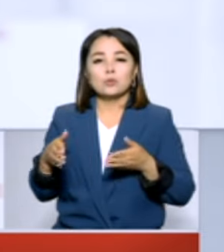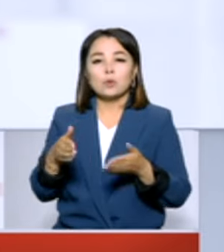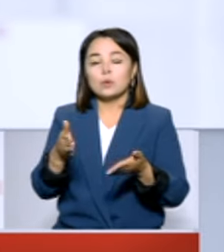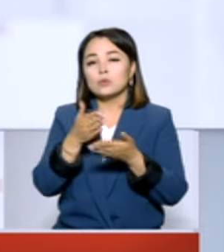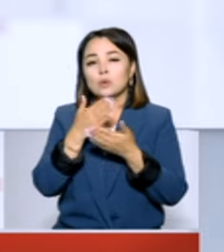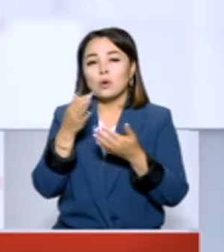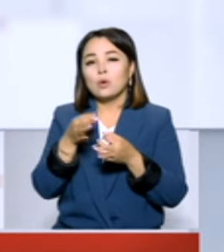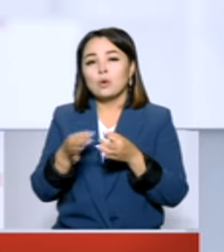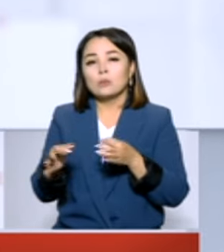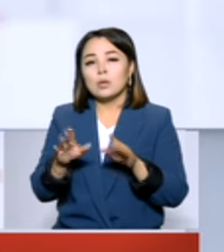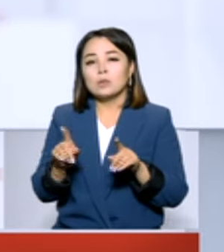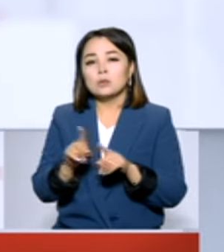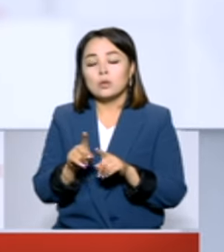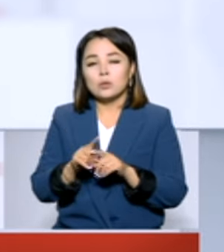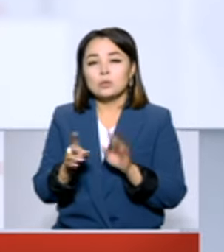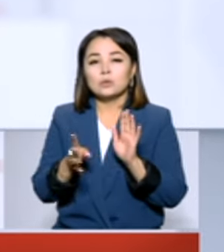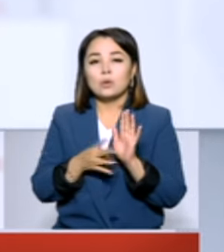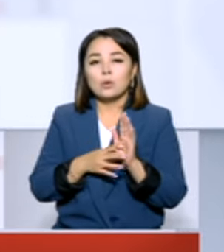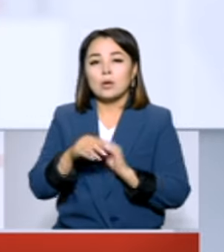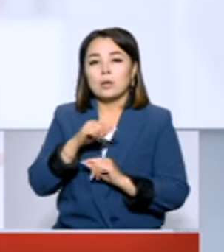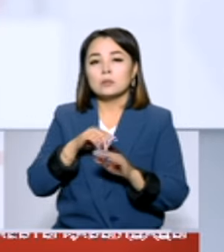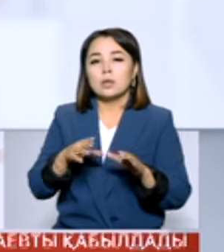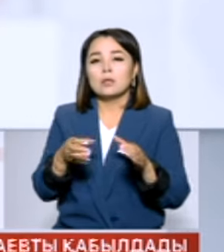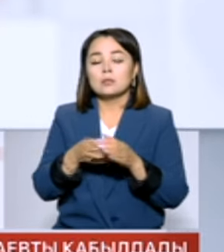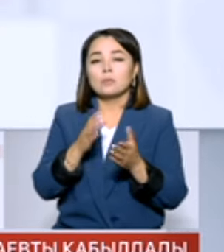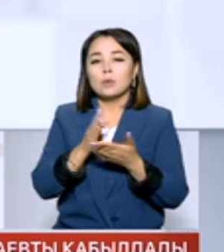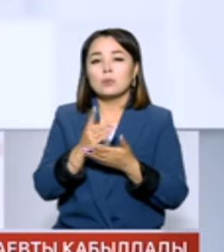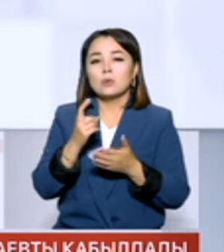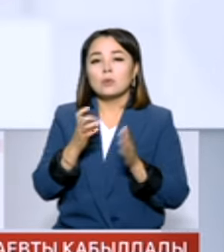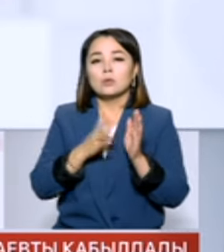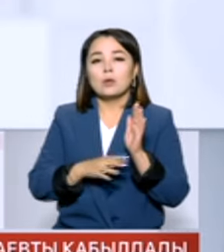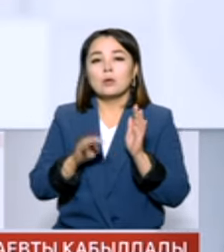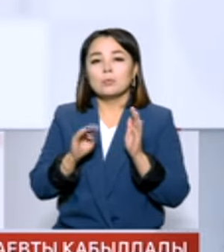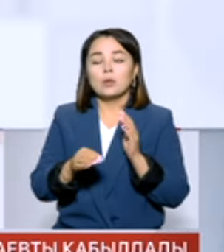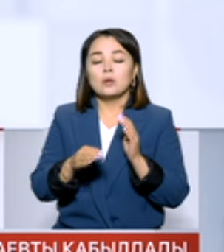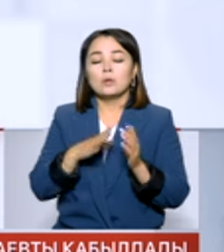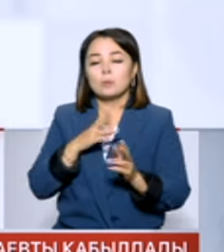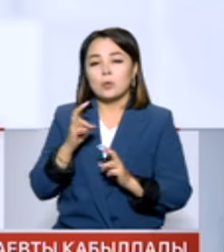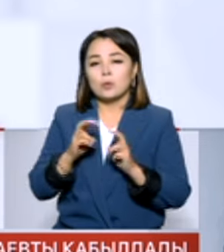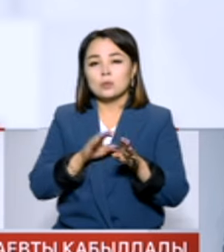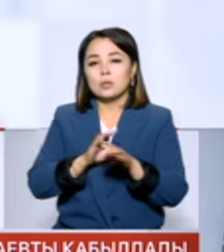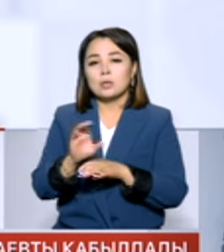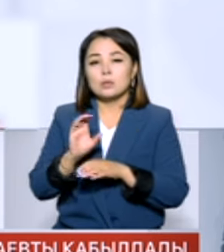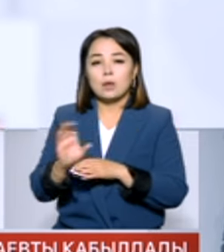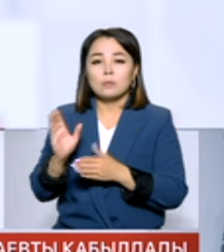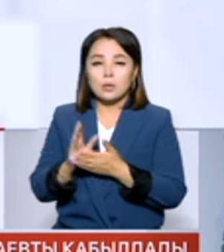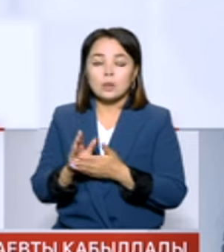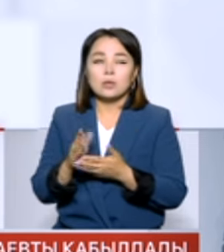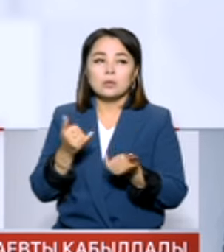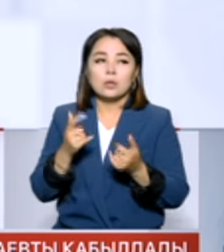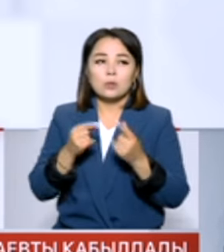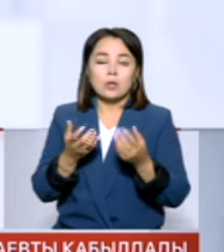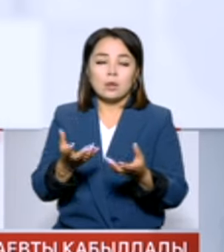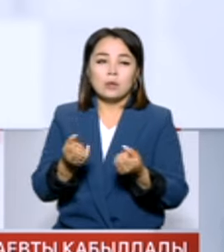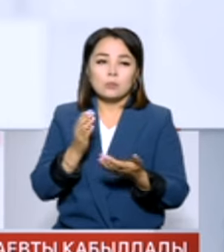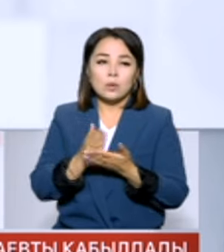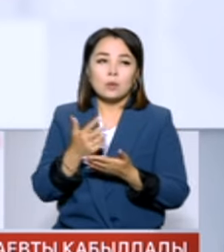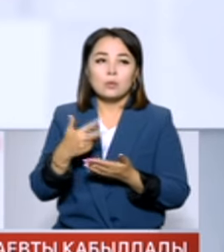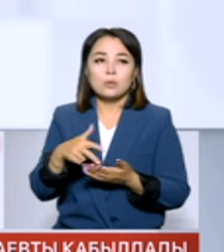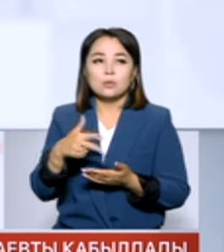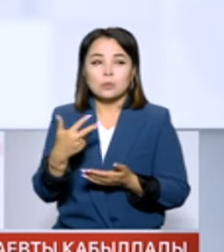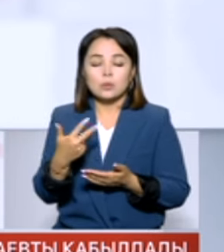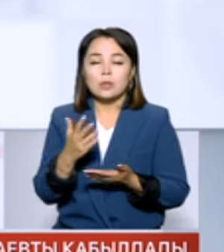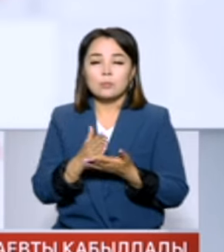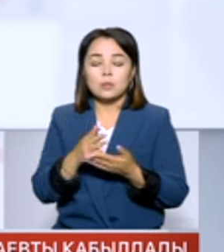Облыста қазір сүт өңдейтін 9 кәсіпорын бар. Олар жылына 190 мың тонна өнім өңдейді. Сүт қабылдайтын 23 пункт жұмыс істеп тұр. 33 сүт